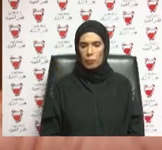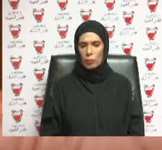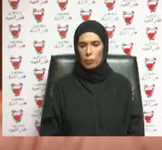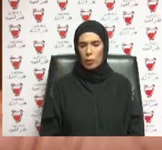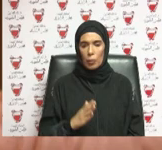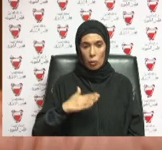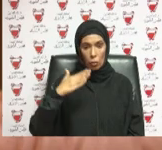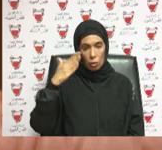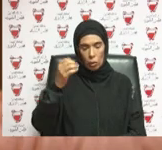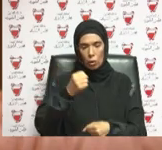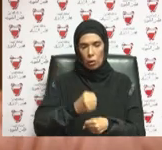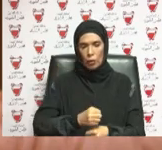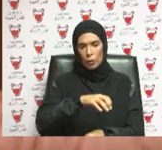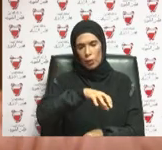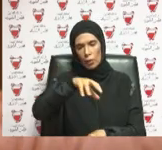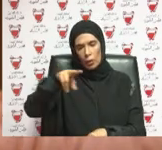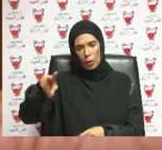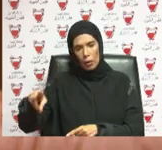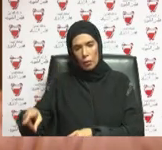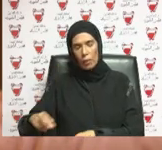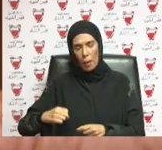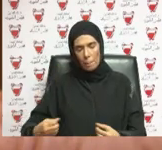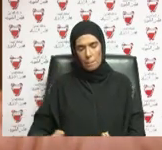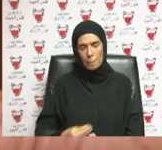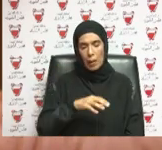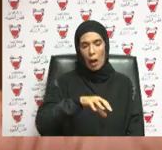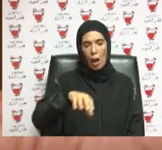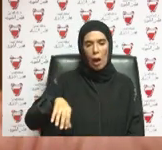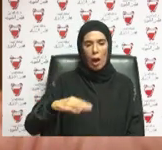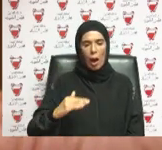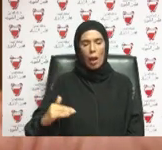ورؤية ثابتة من نقل البحرين إلى مصاف الدول